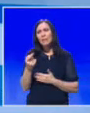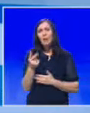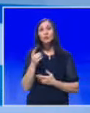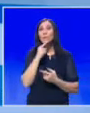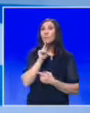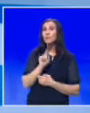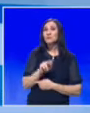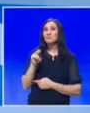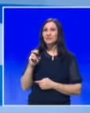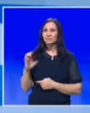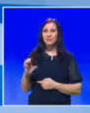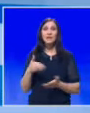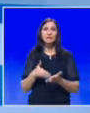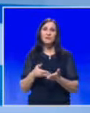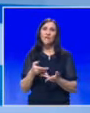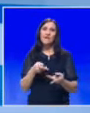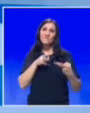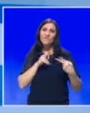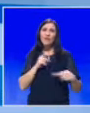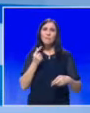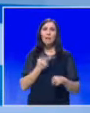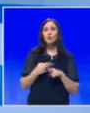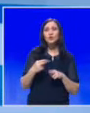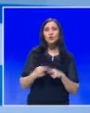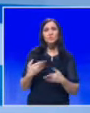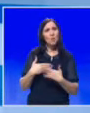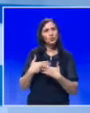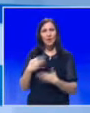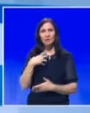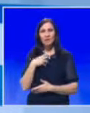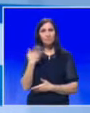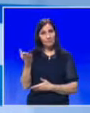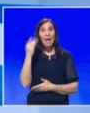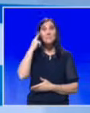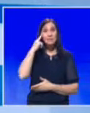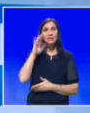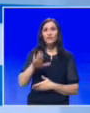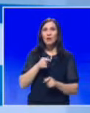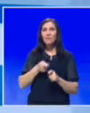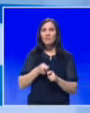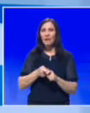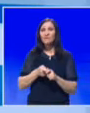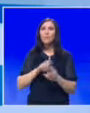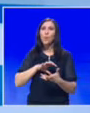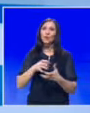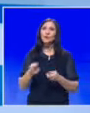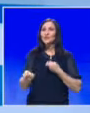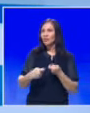попитам за ДПС, за да ви върна малко да изчистим още отношенията ви с ГЕРБ. Те смятат, че вие правите политическа